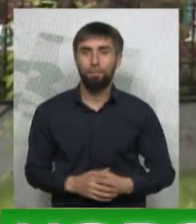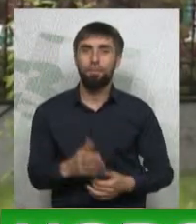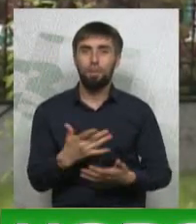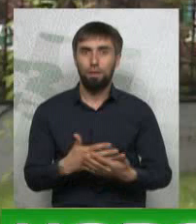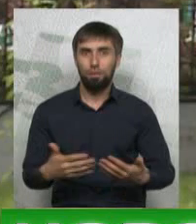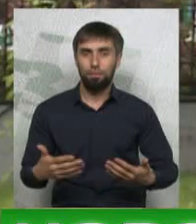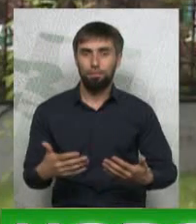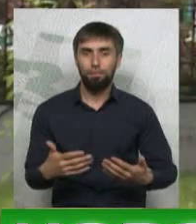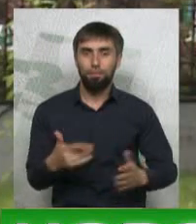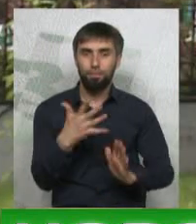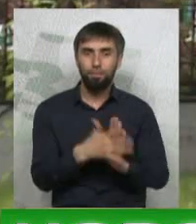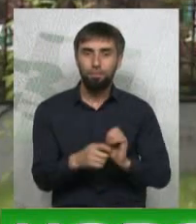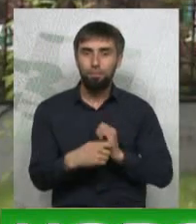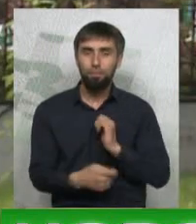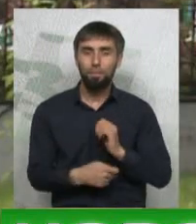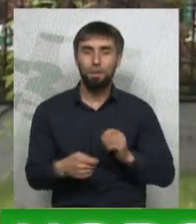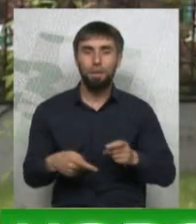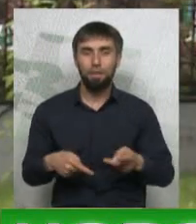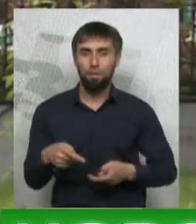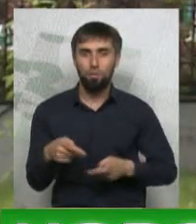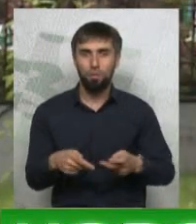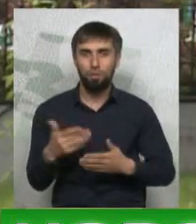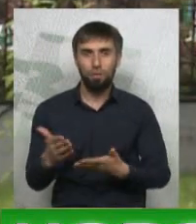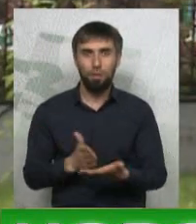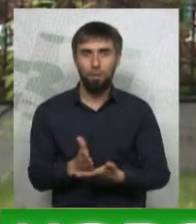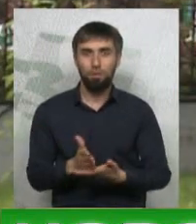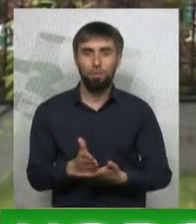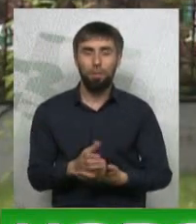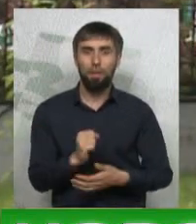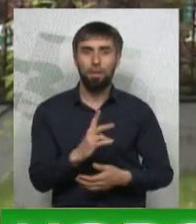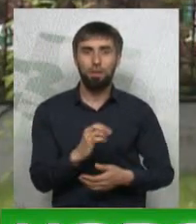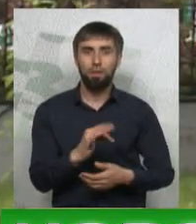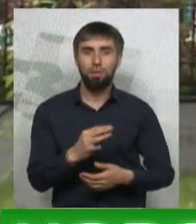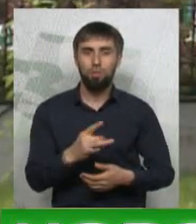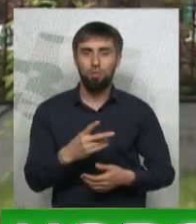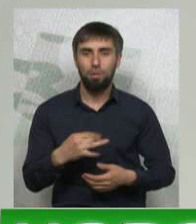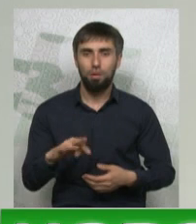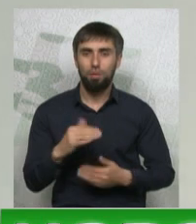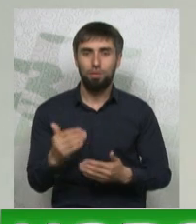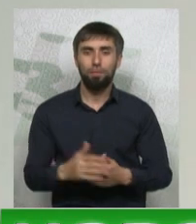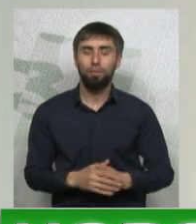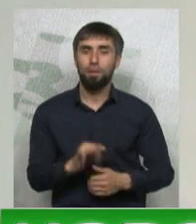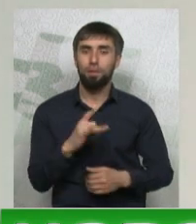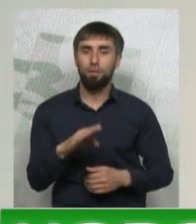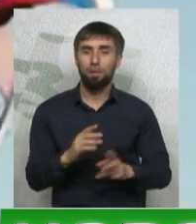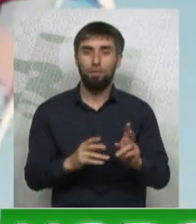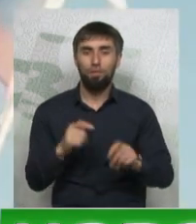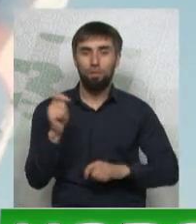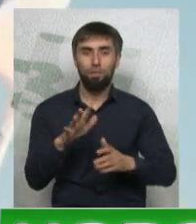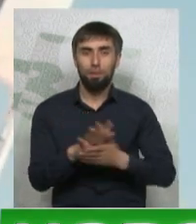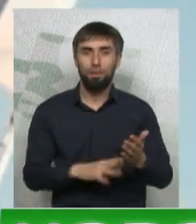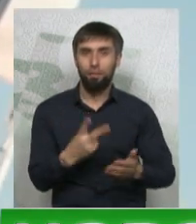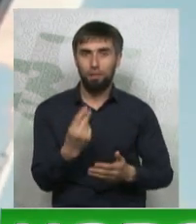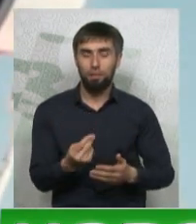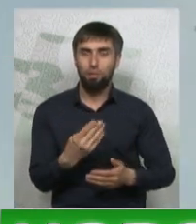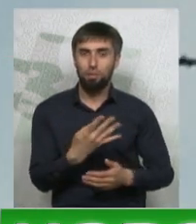различных расходных материалов хирургического профиля, анестезиологического профиля. Инвестиционный форум продлится 2